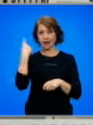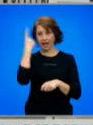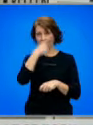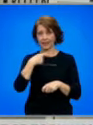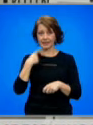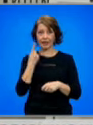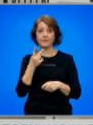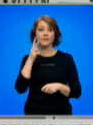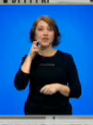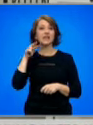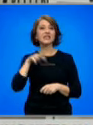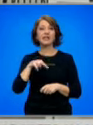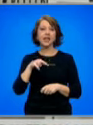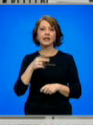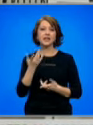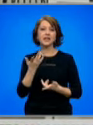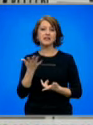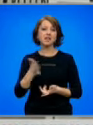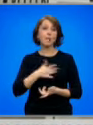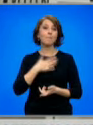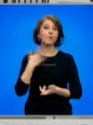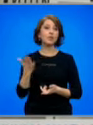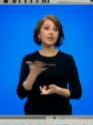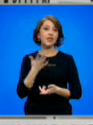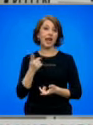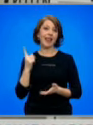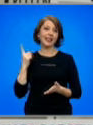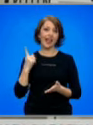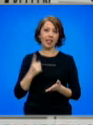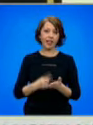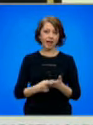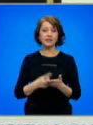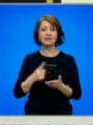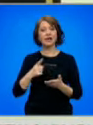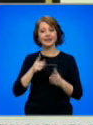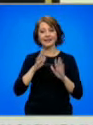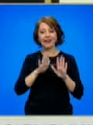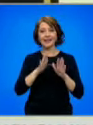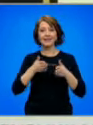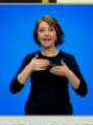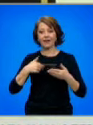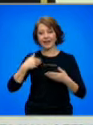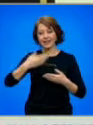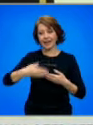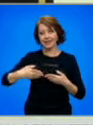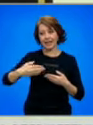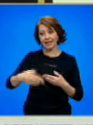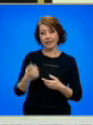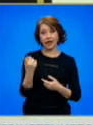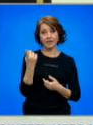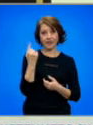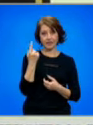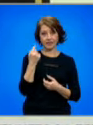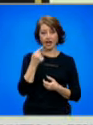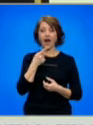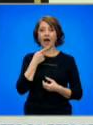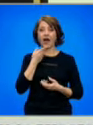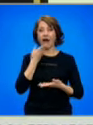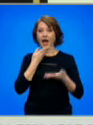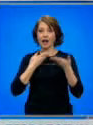от свидетелите са починали, което налага да бъдат призовани като свидетели техни наследници. Разпитите продължават в следващите 3